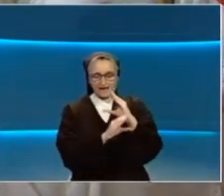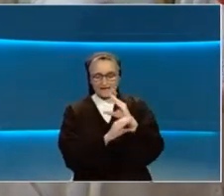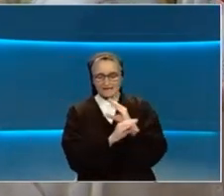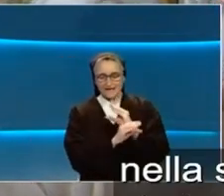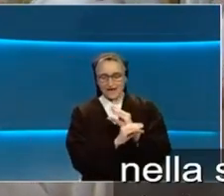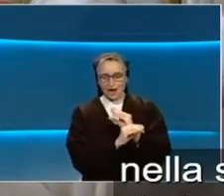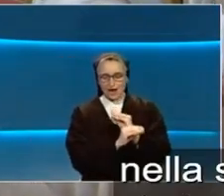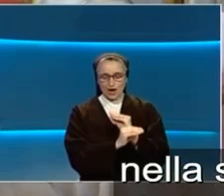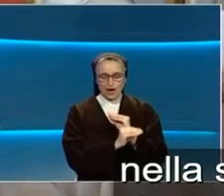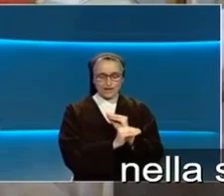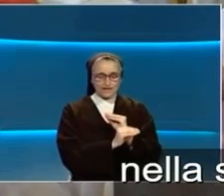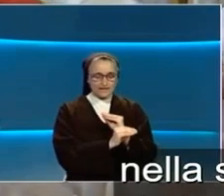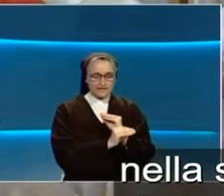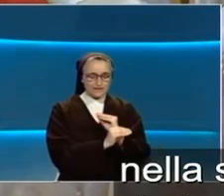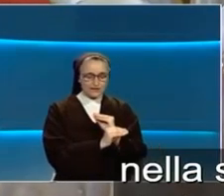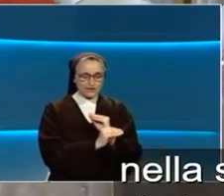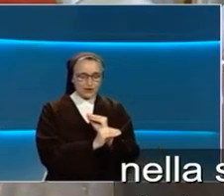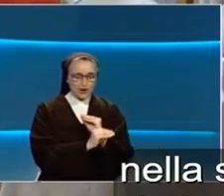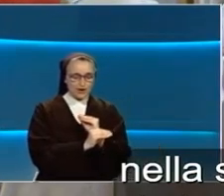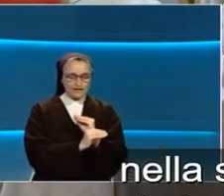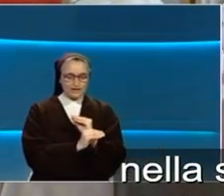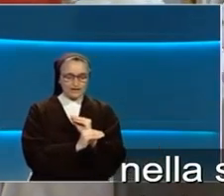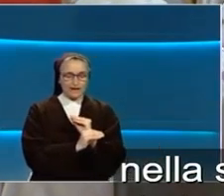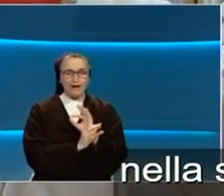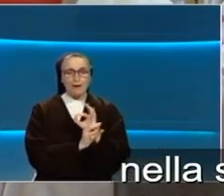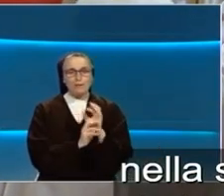terrenis celestia,